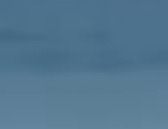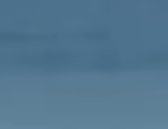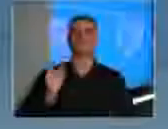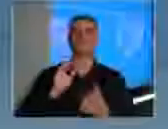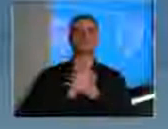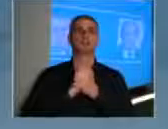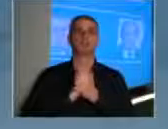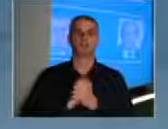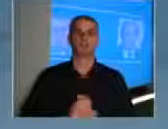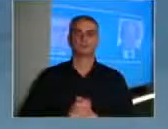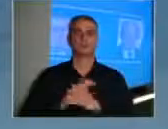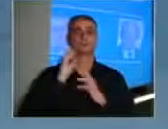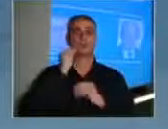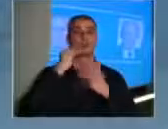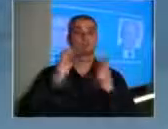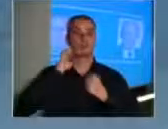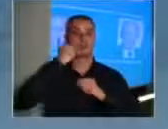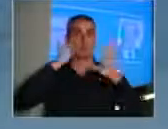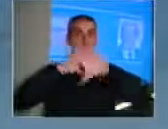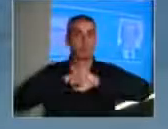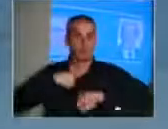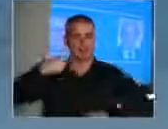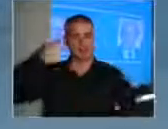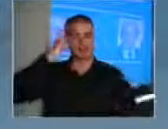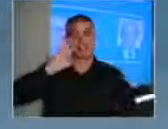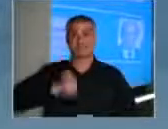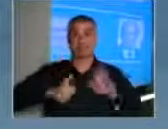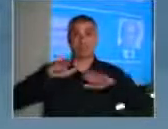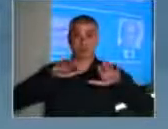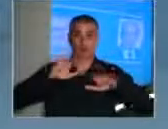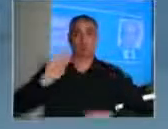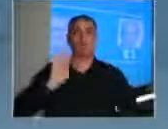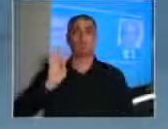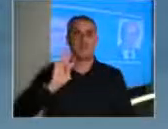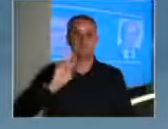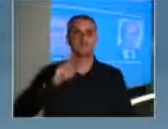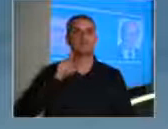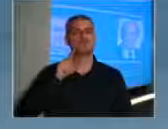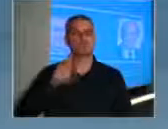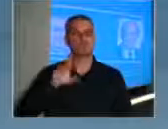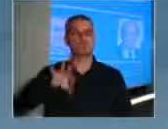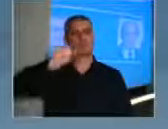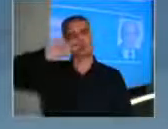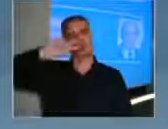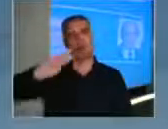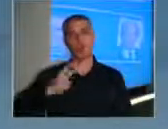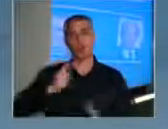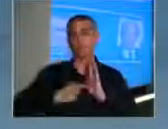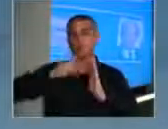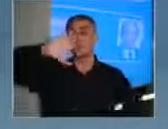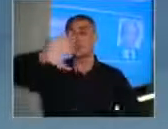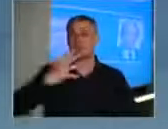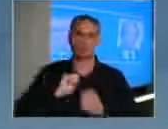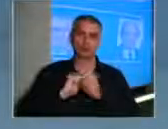שלום לכם וצהריים טובים. מחר בלילה נדע האם ראש הממשלה בנימין נתניהו נבחר לכהונתו החמישית,